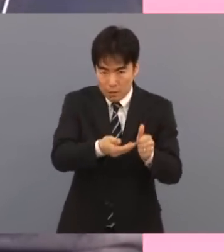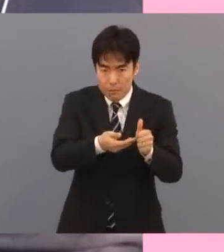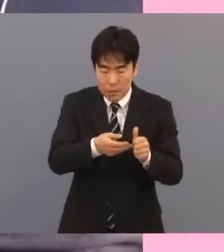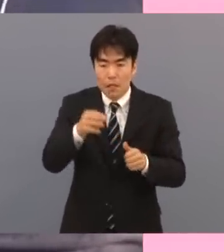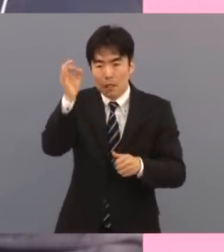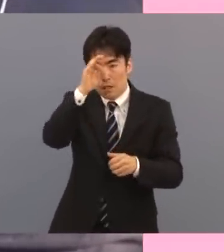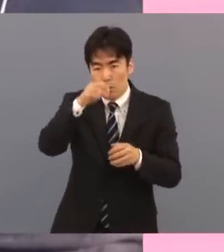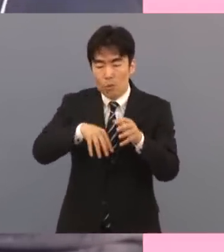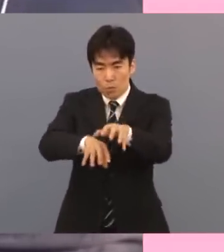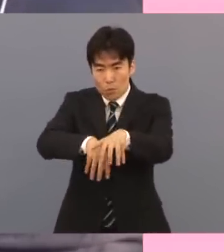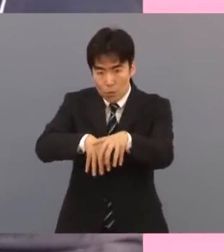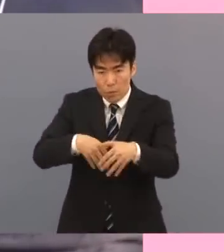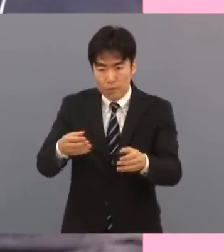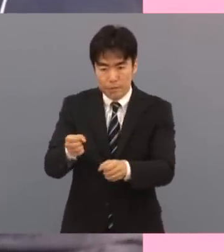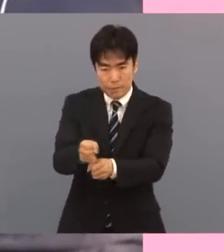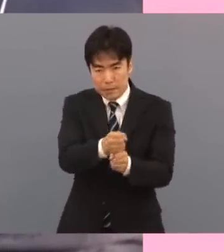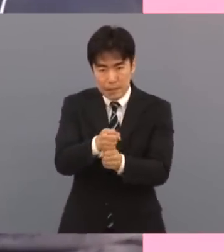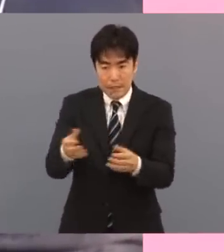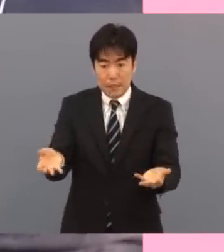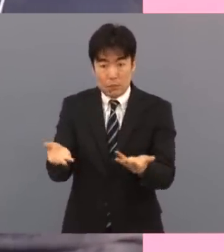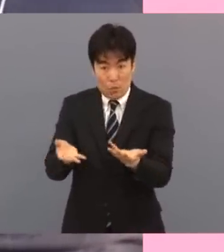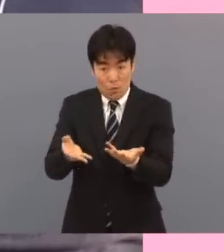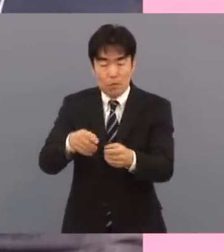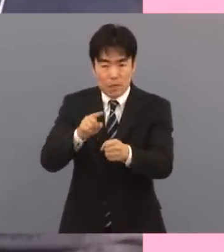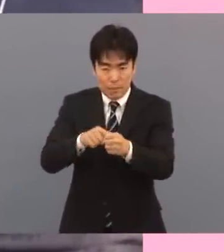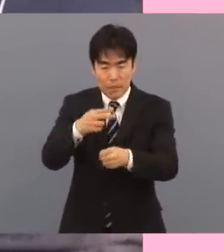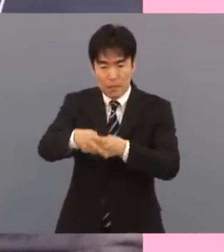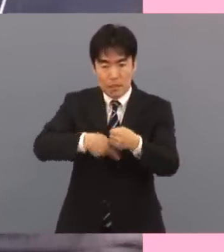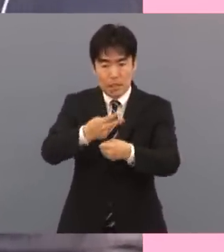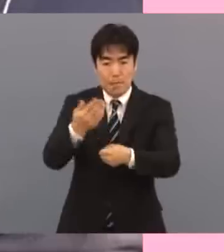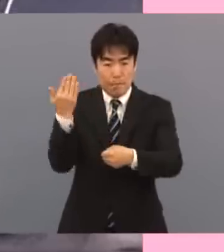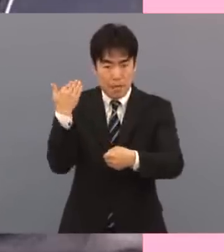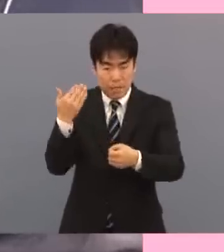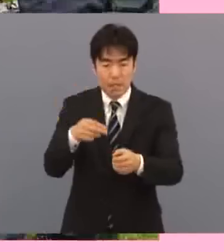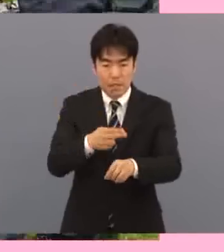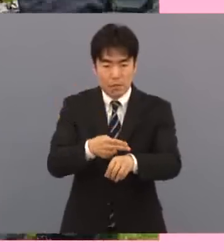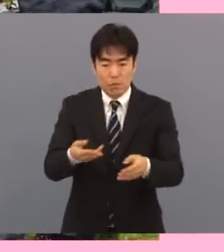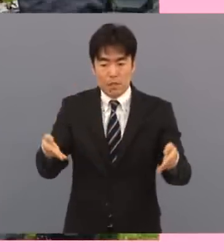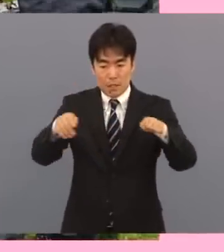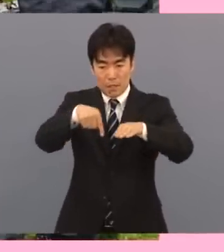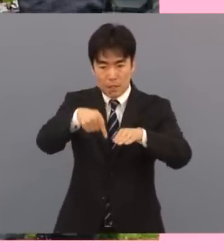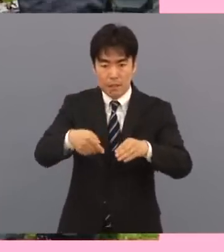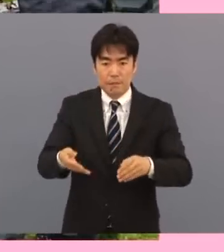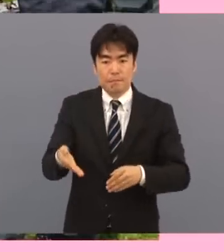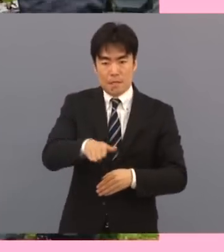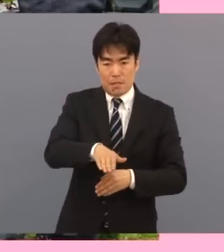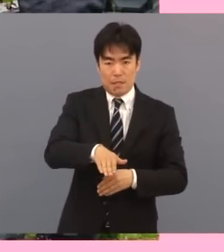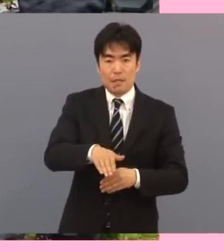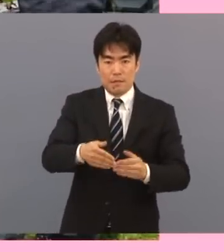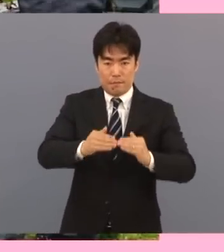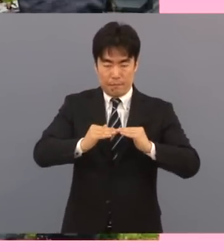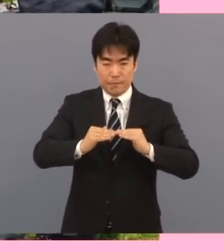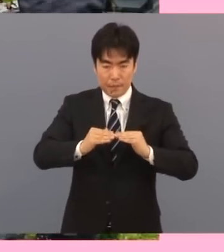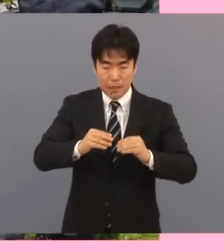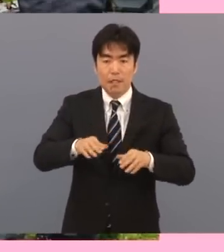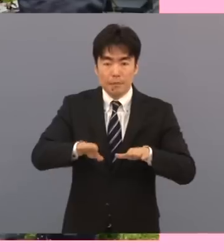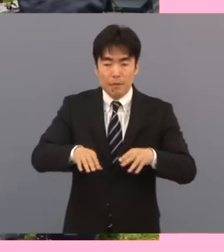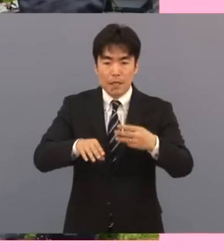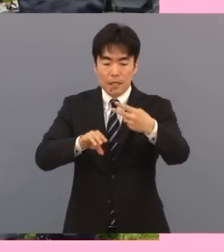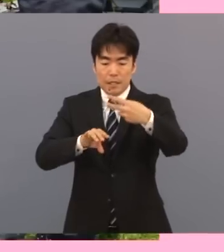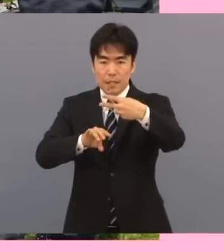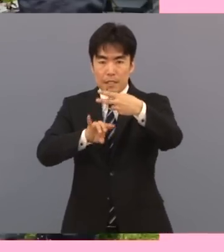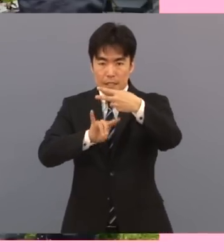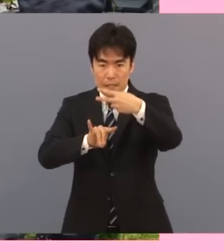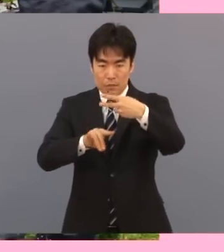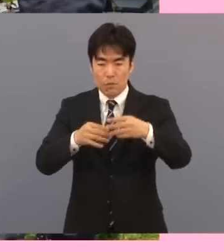の振興を図るため2年前にセンター内に開設され、現在第2期研修生がい